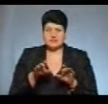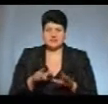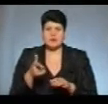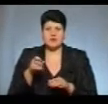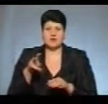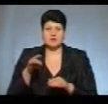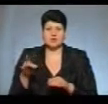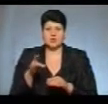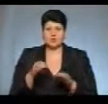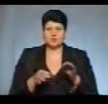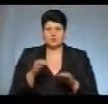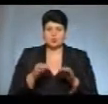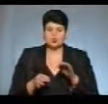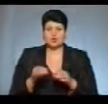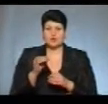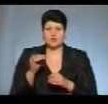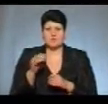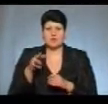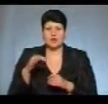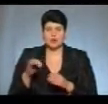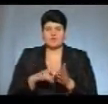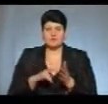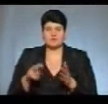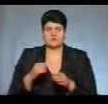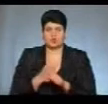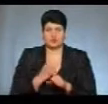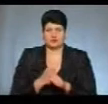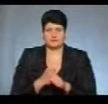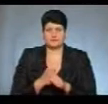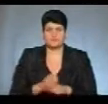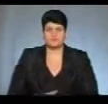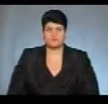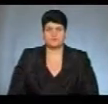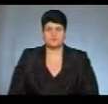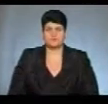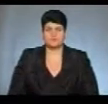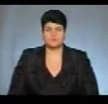Галицького районного суду Юрія Михайлюка відсторонили від роботи.